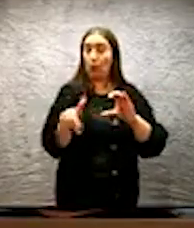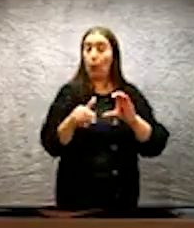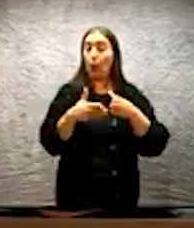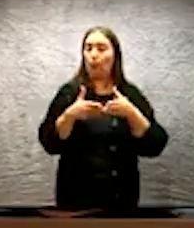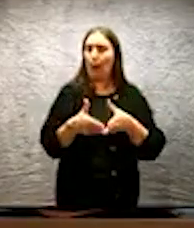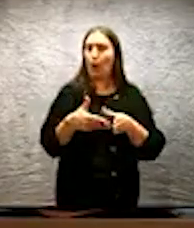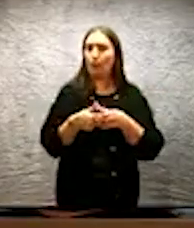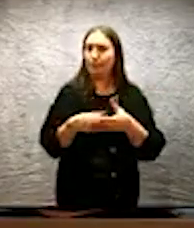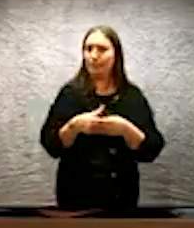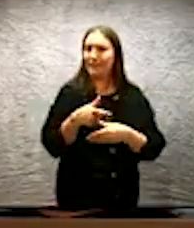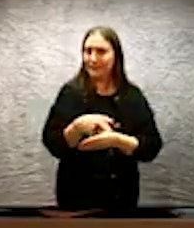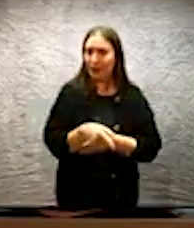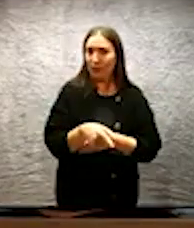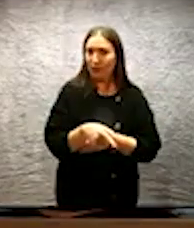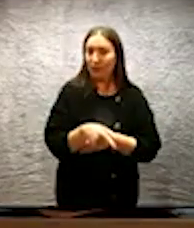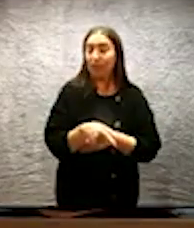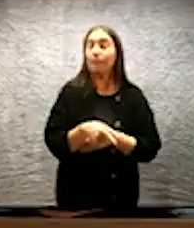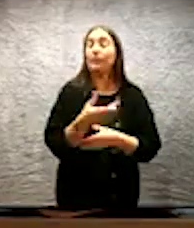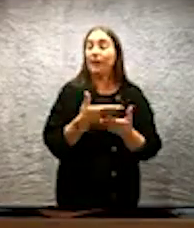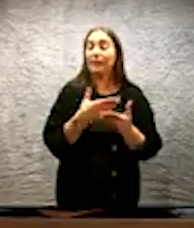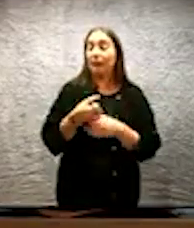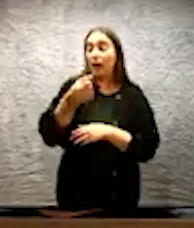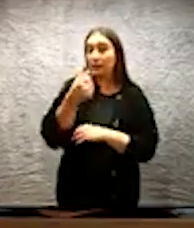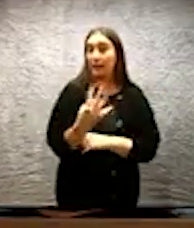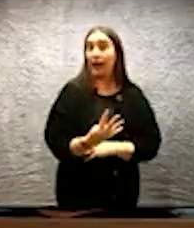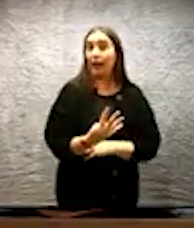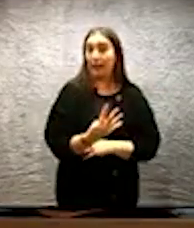qui correspond donc au quart des